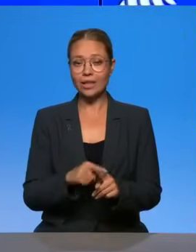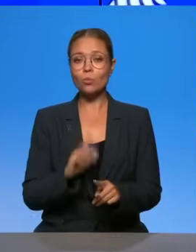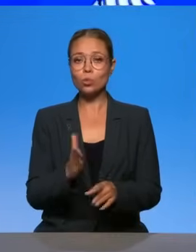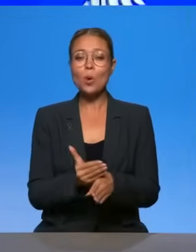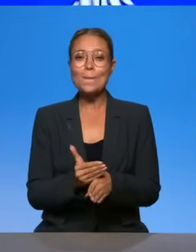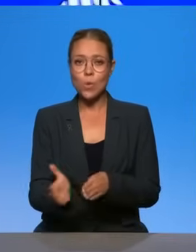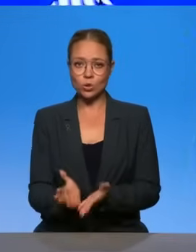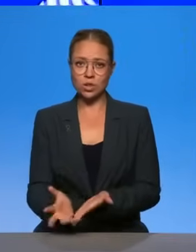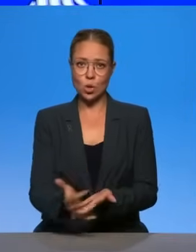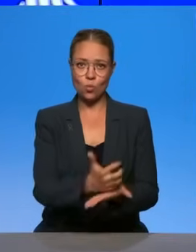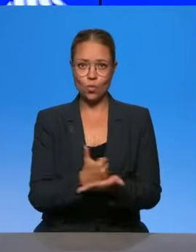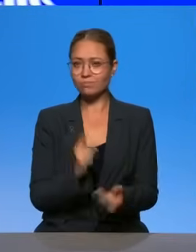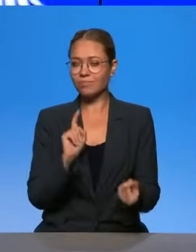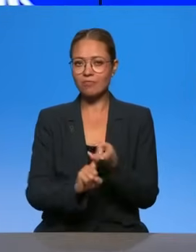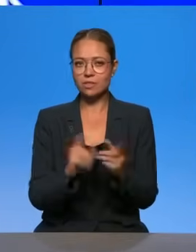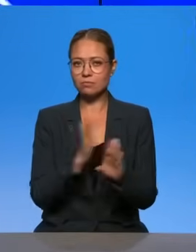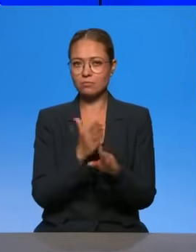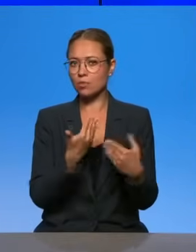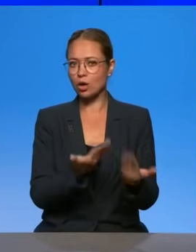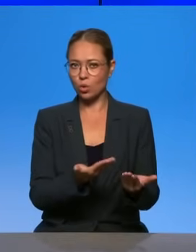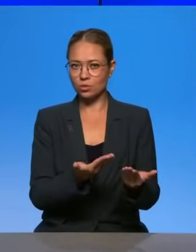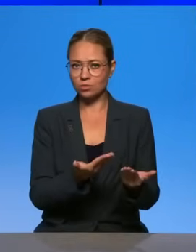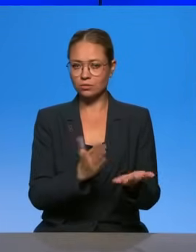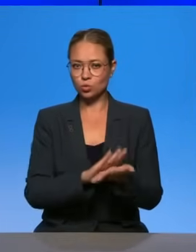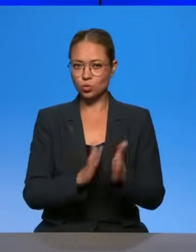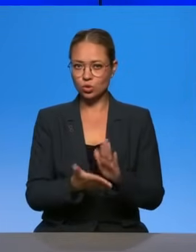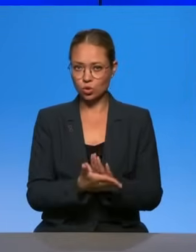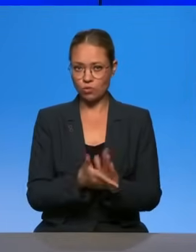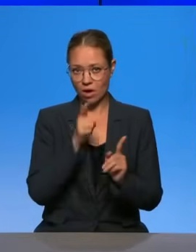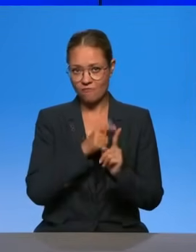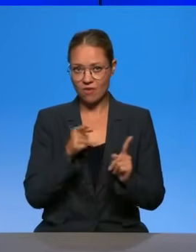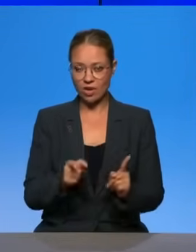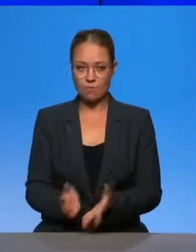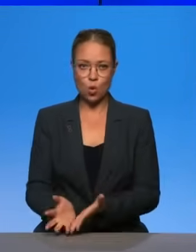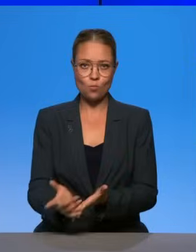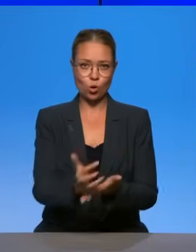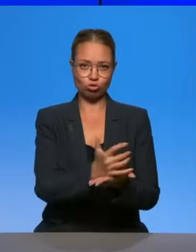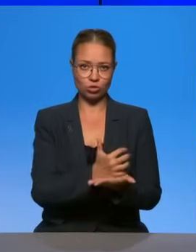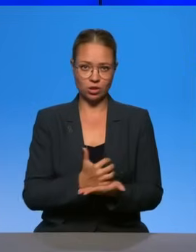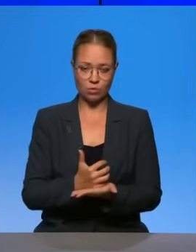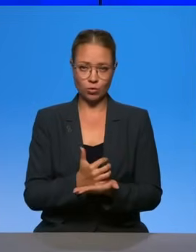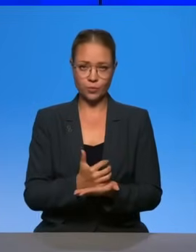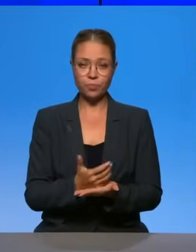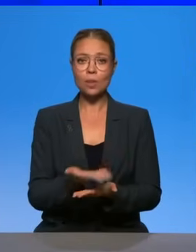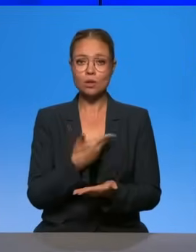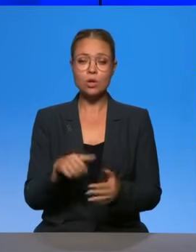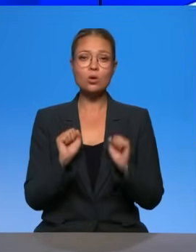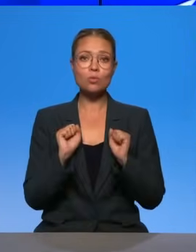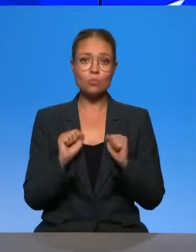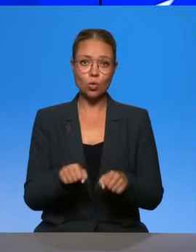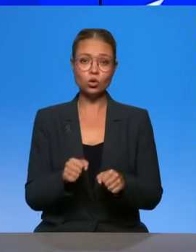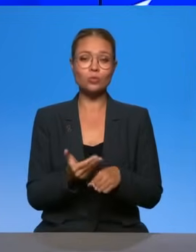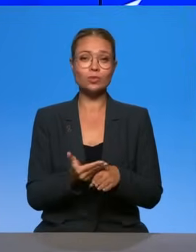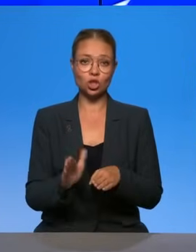И зависит от погодных условий во время уборочных работ, можем упустить еще и часть